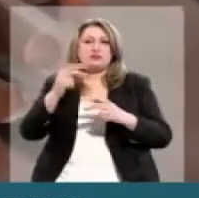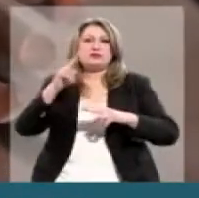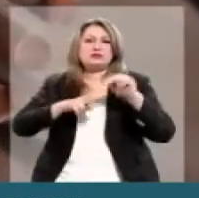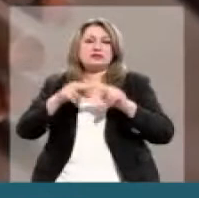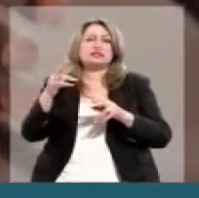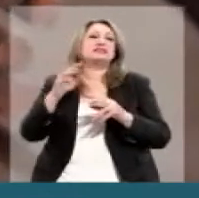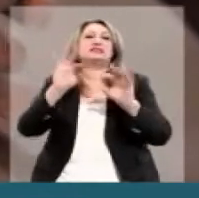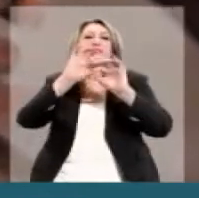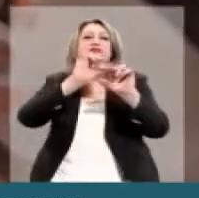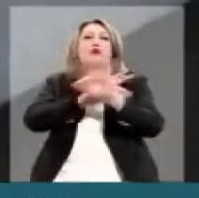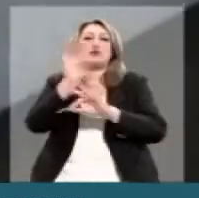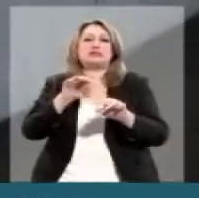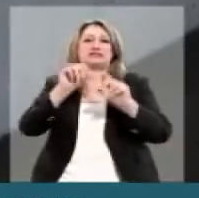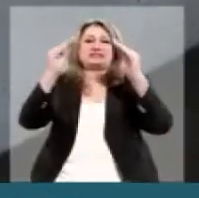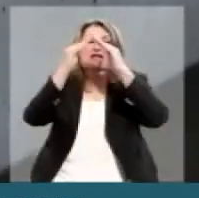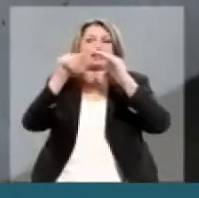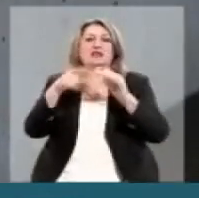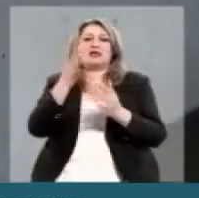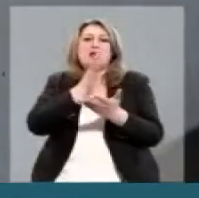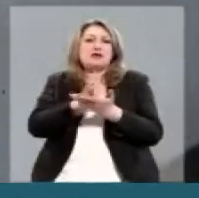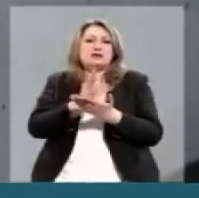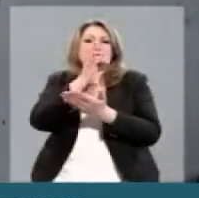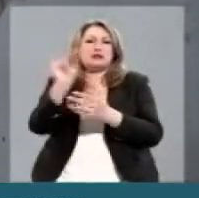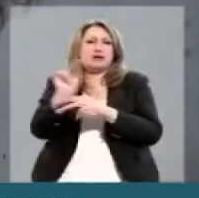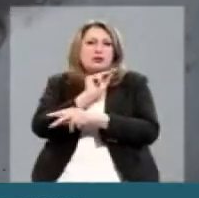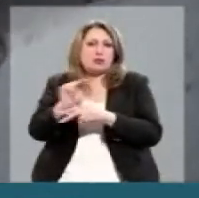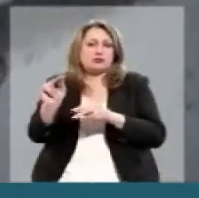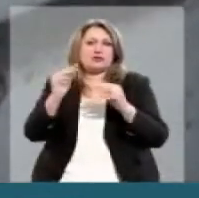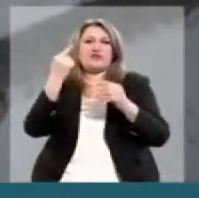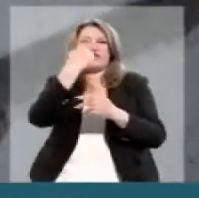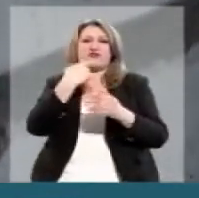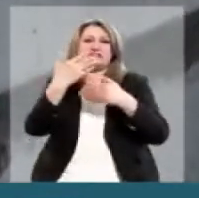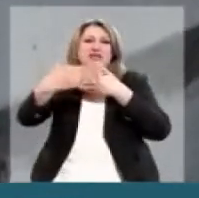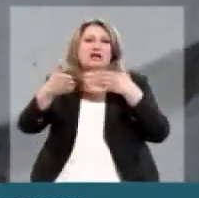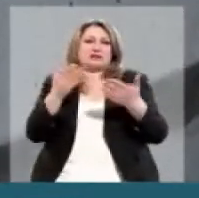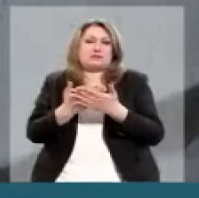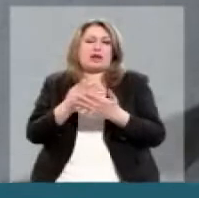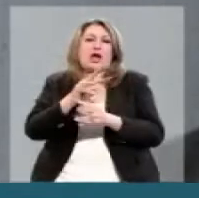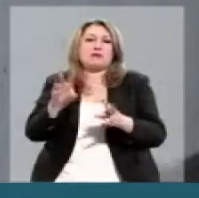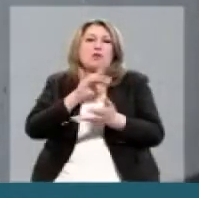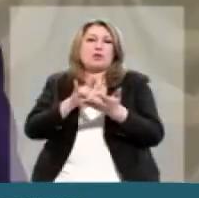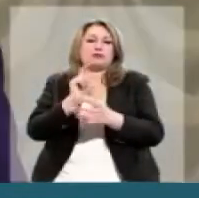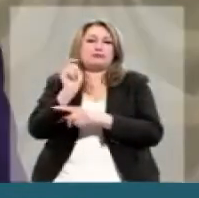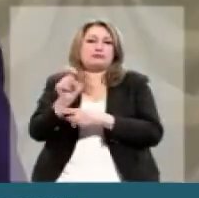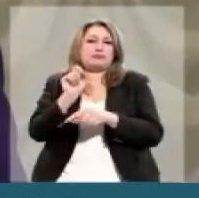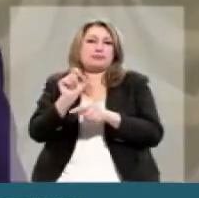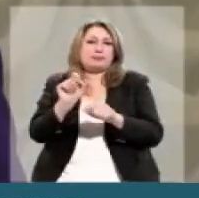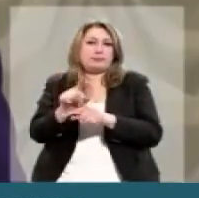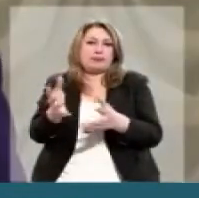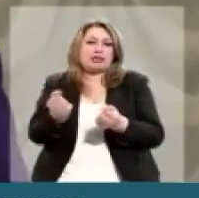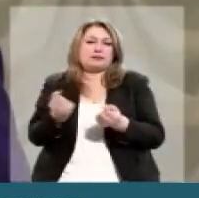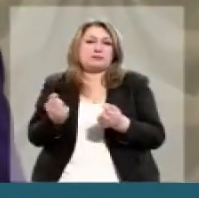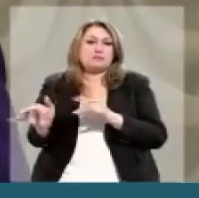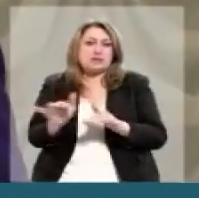архитектурного стиля зданий, где на протяжении нескольких лет не проводился ремонт фасадов. Аким города поручил принять меры. Поэтому просьба